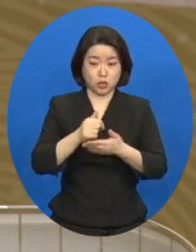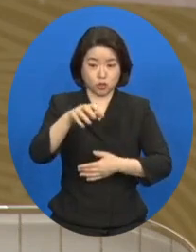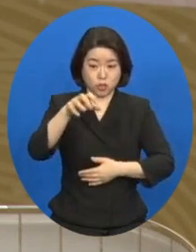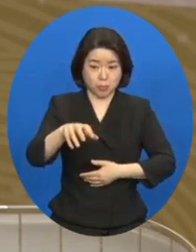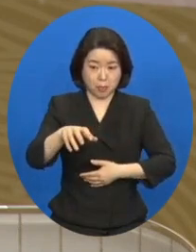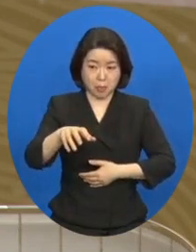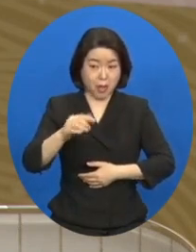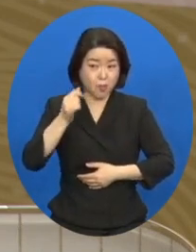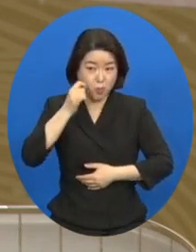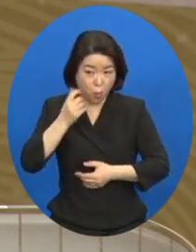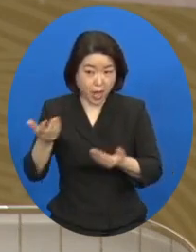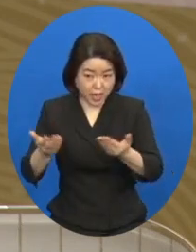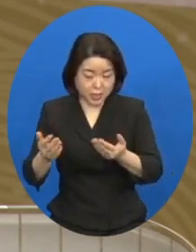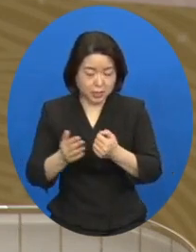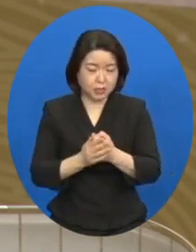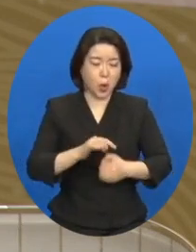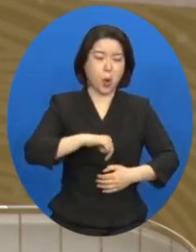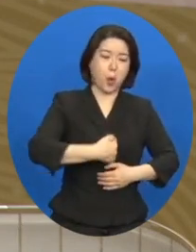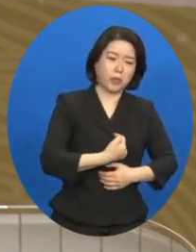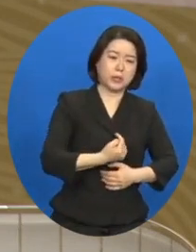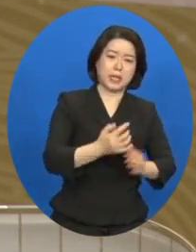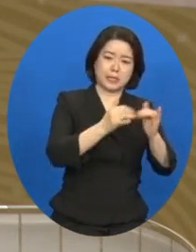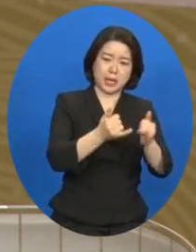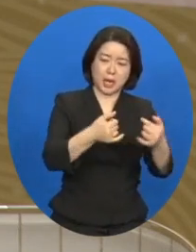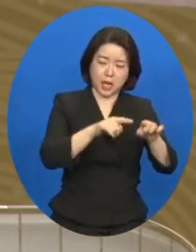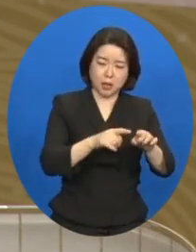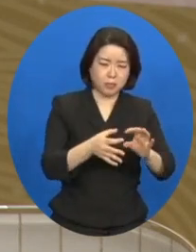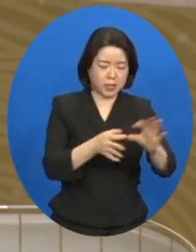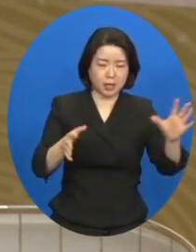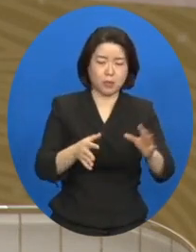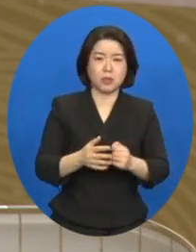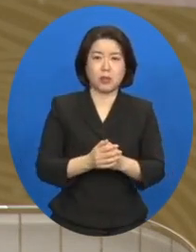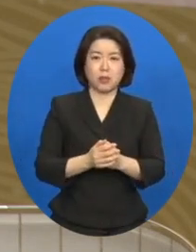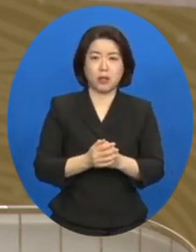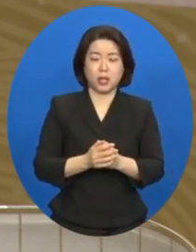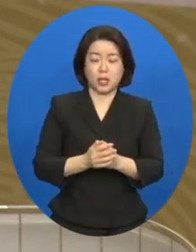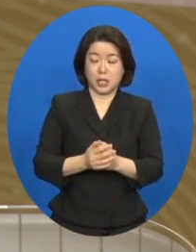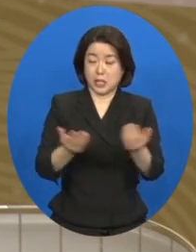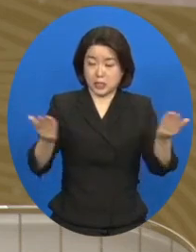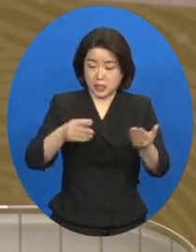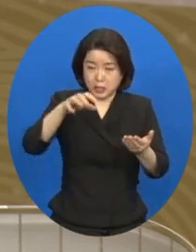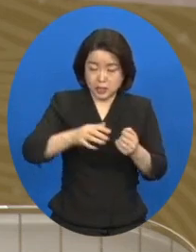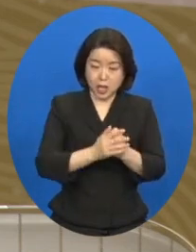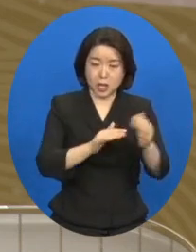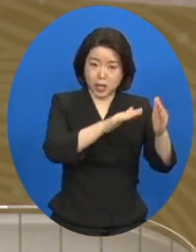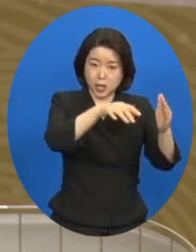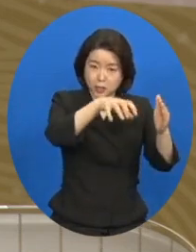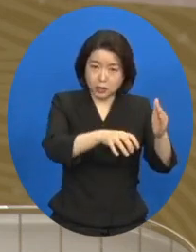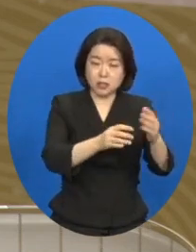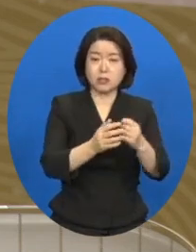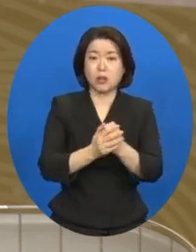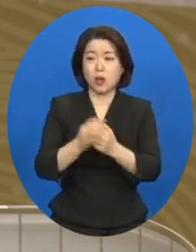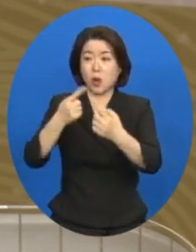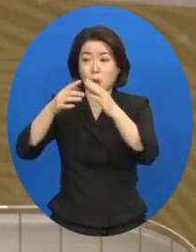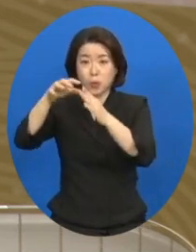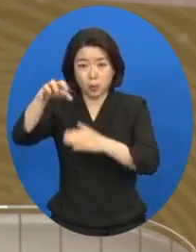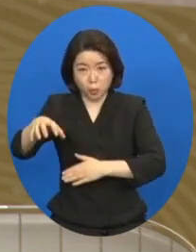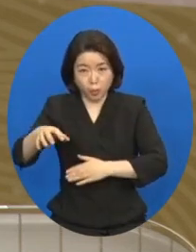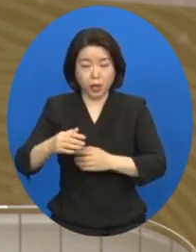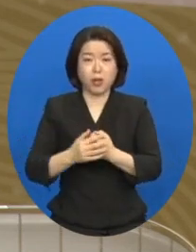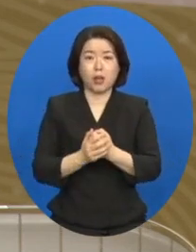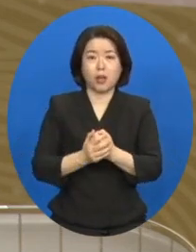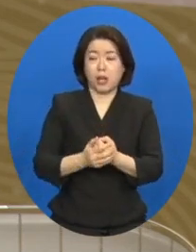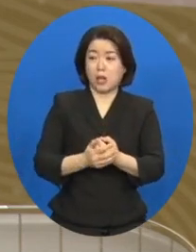않을 일은 혼자든 사람과 같이 있든지 상관없어요. 직장에서든지 집에서든지